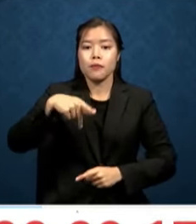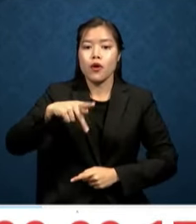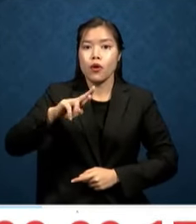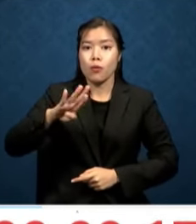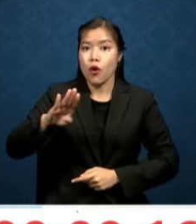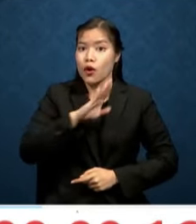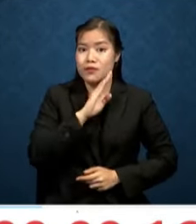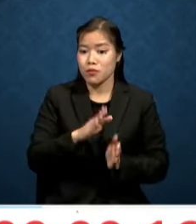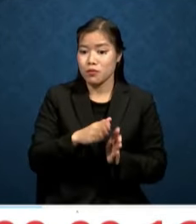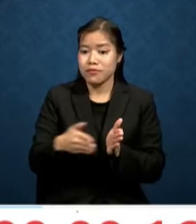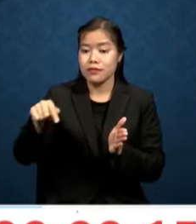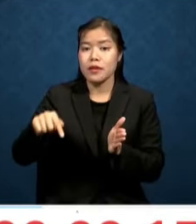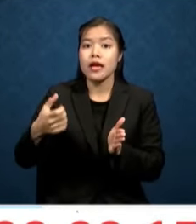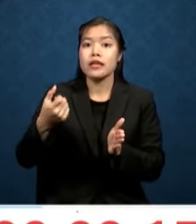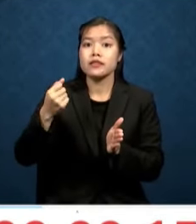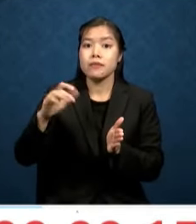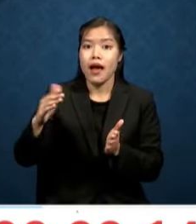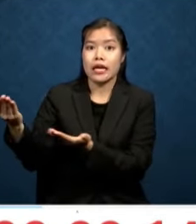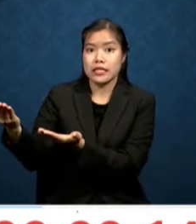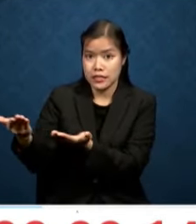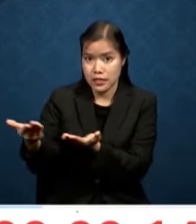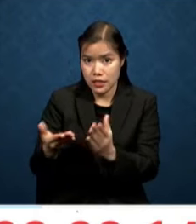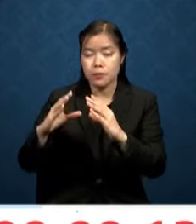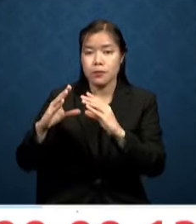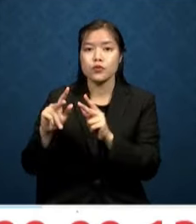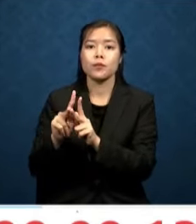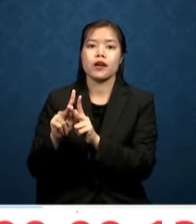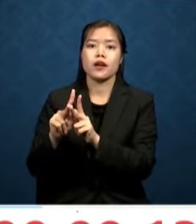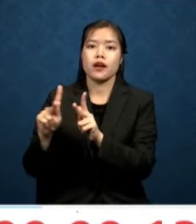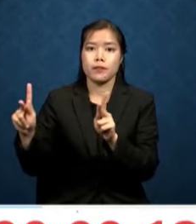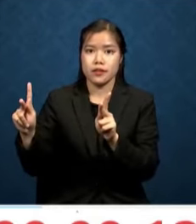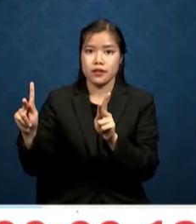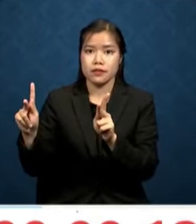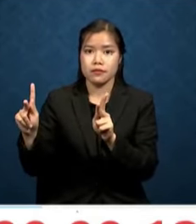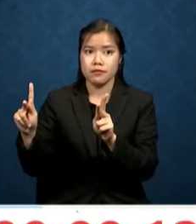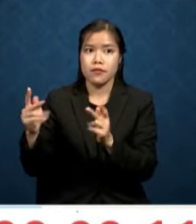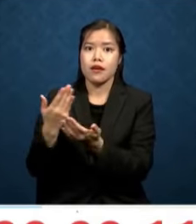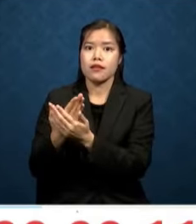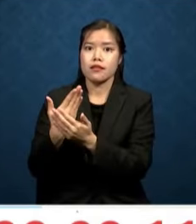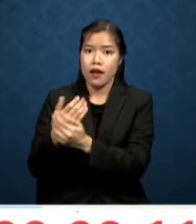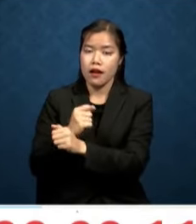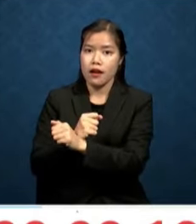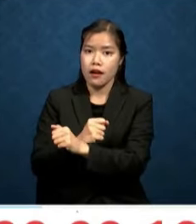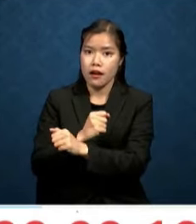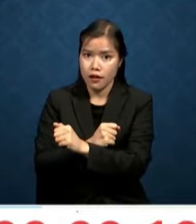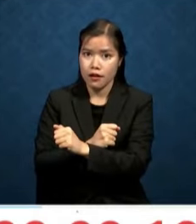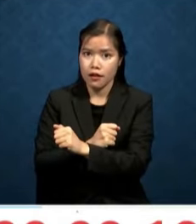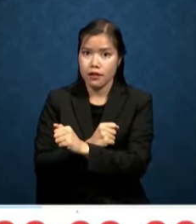ายใน15วันมีการเชิญประชุมคณะกรรมการไตรภาคีค่าแรงขั้นต่ำถ้าห